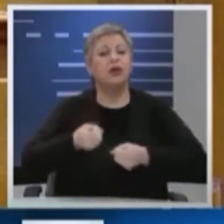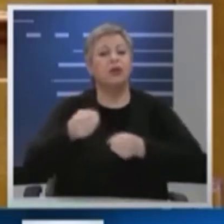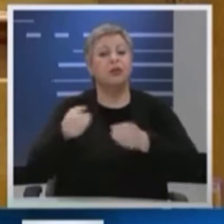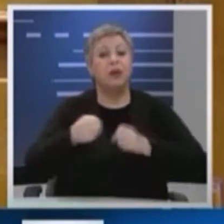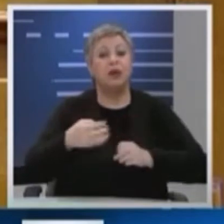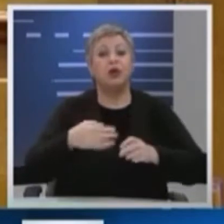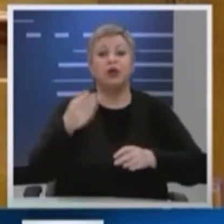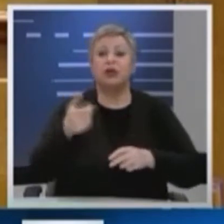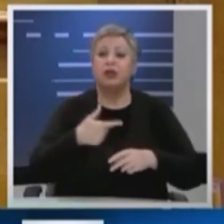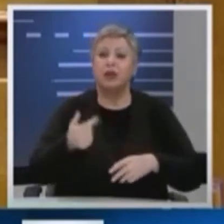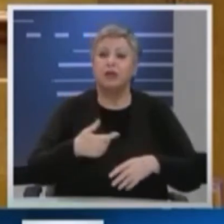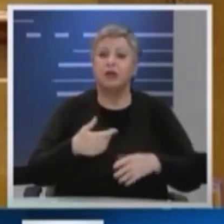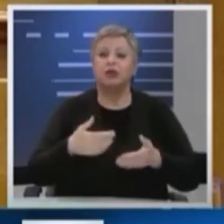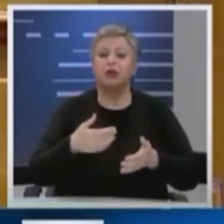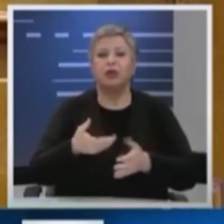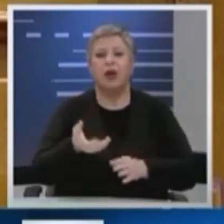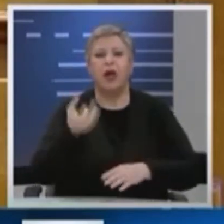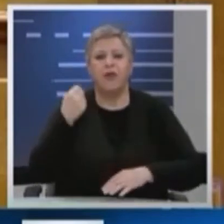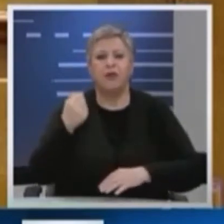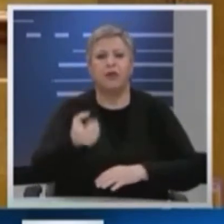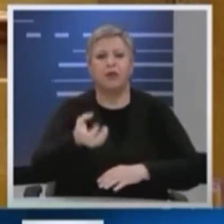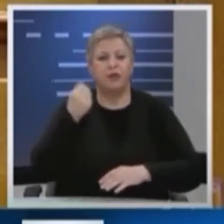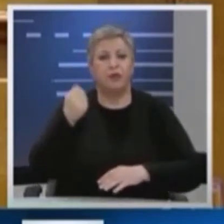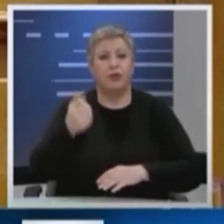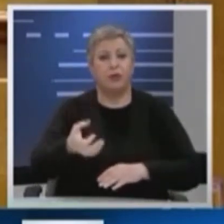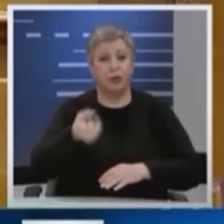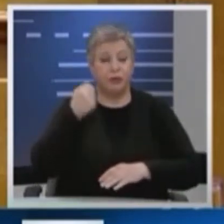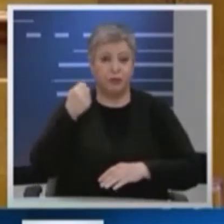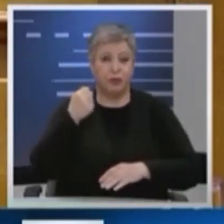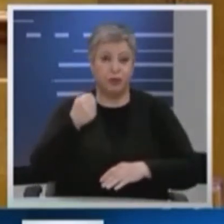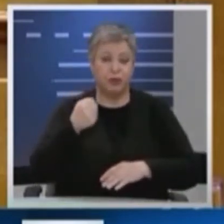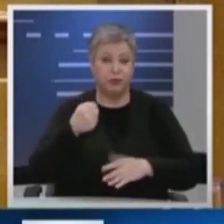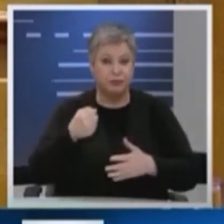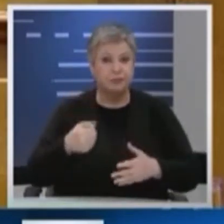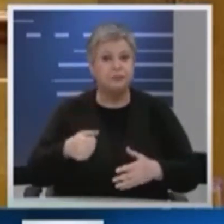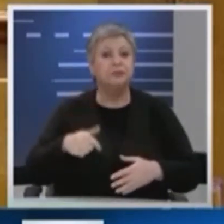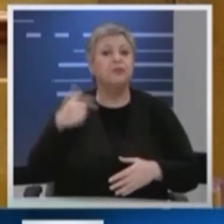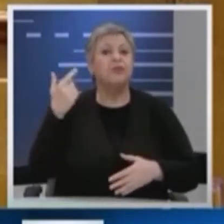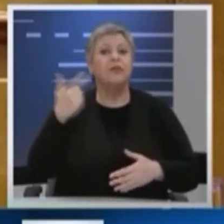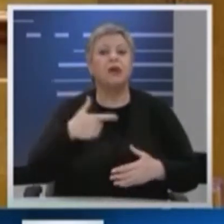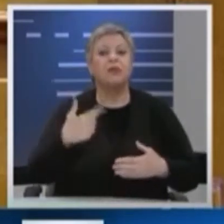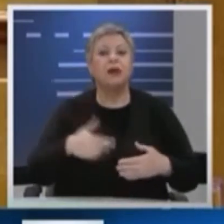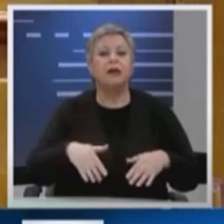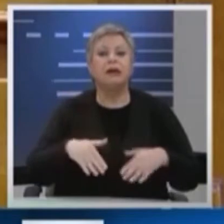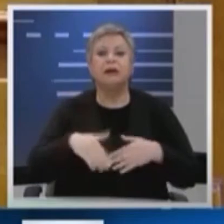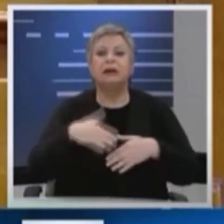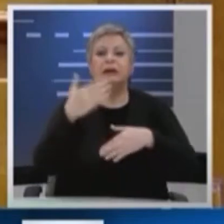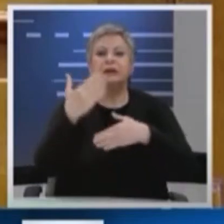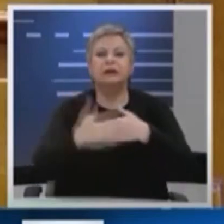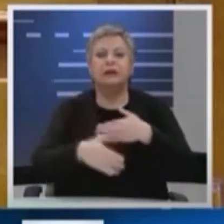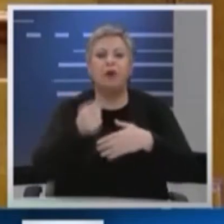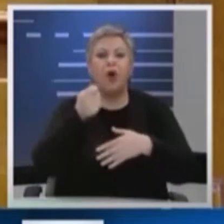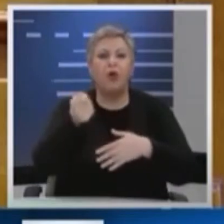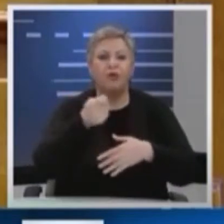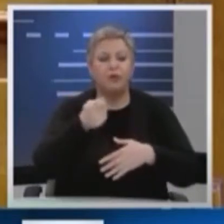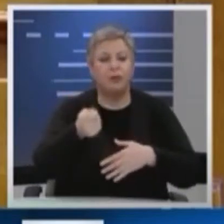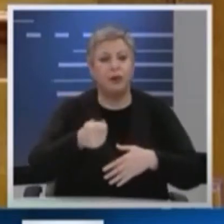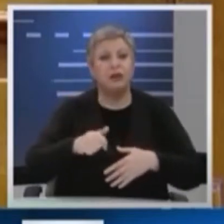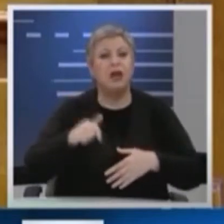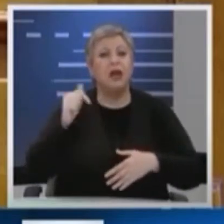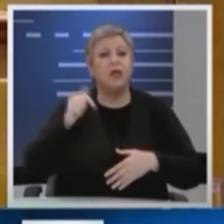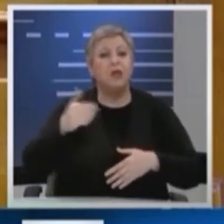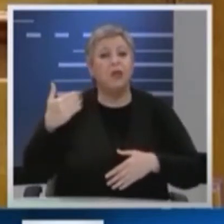όνομα πάντα της φιλολαϊκής πολιτικής. Τρίτο, με αύξηση των ληξιπρόθεσμων οφειλών του δημοσίου, που στο